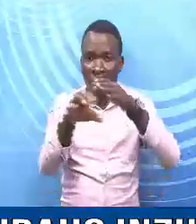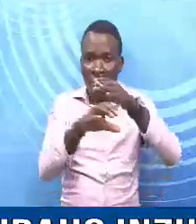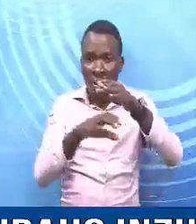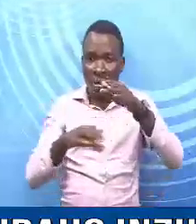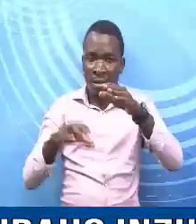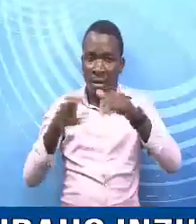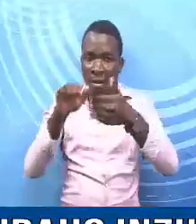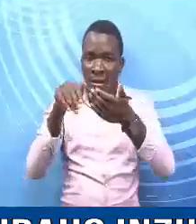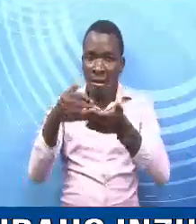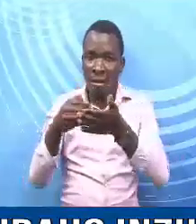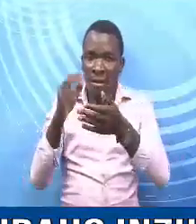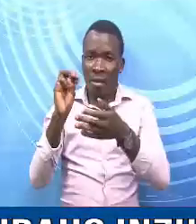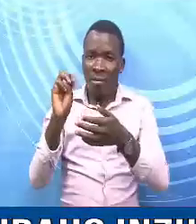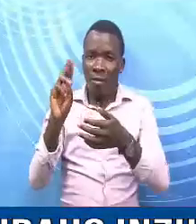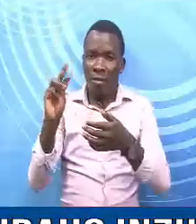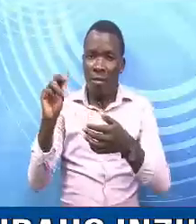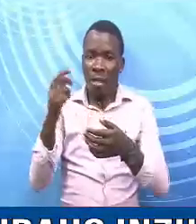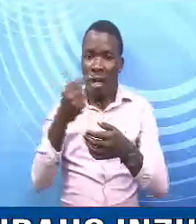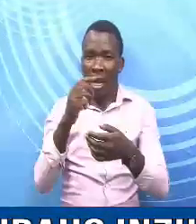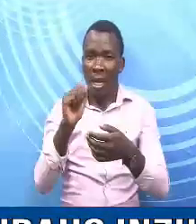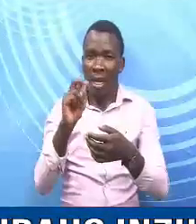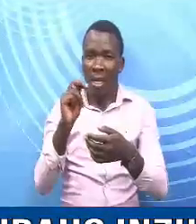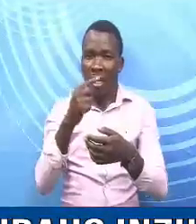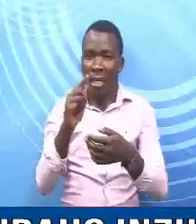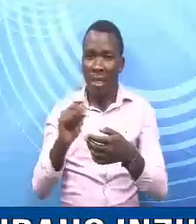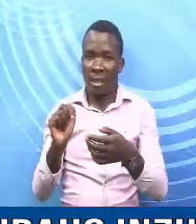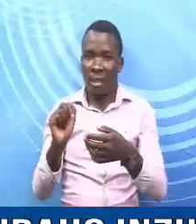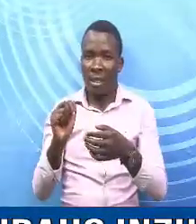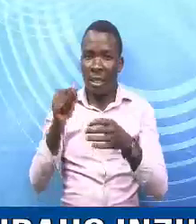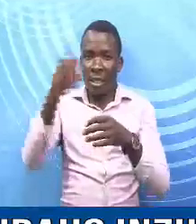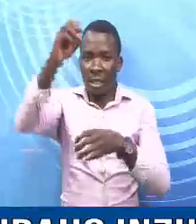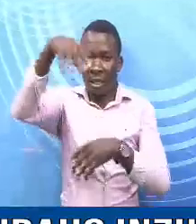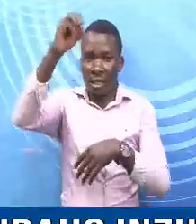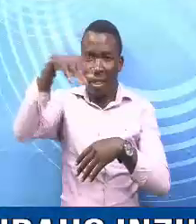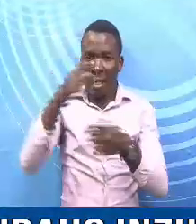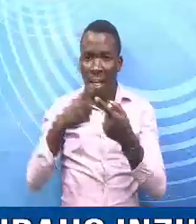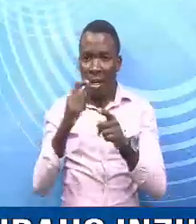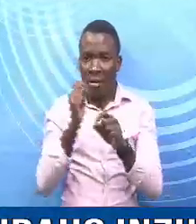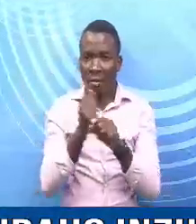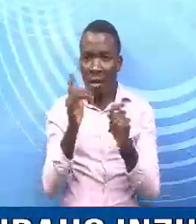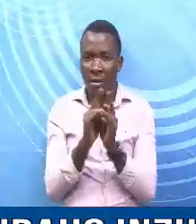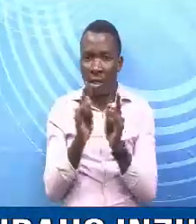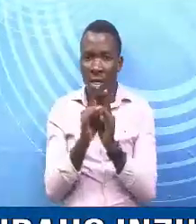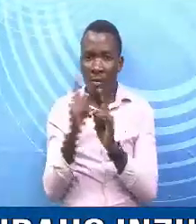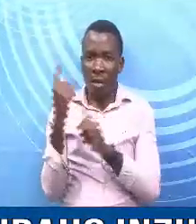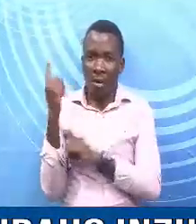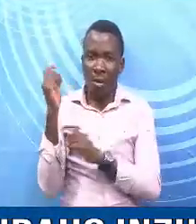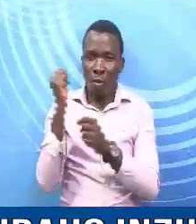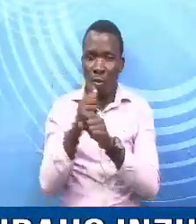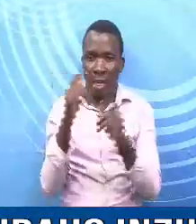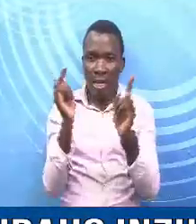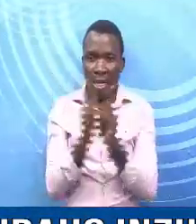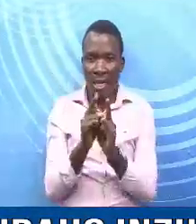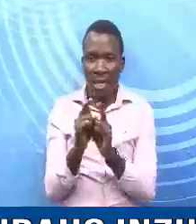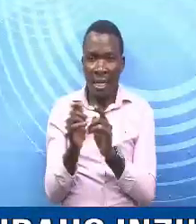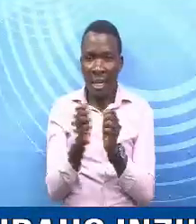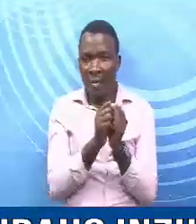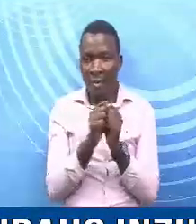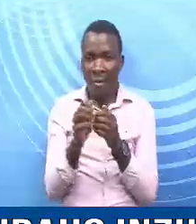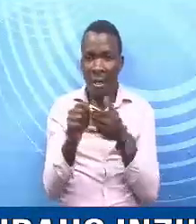gice cya Muganza ya Kigali ariko twakoze inama z'umutekano dukora inama n'abayobozi